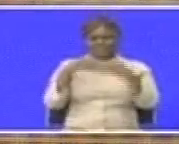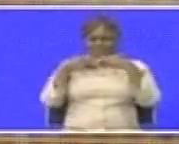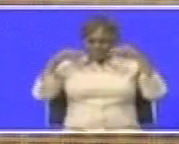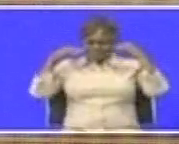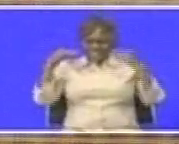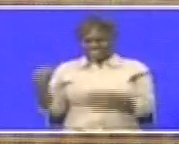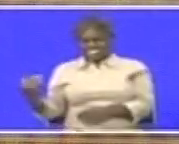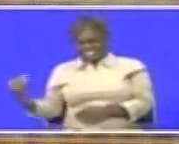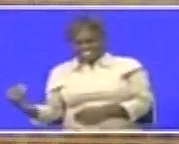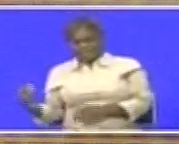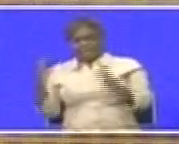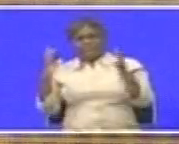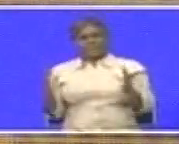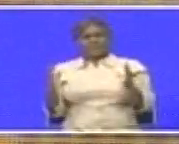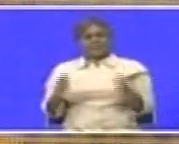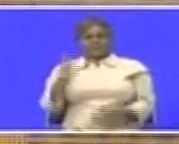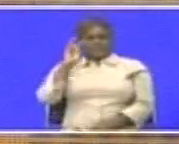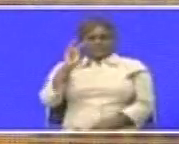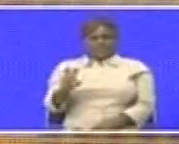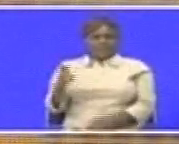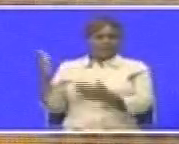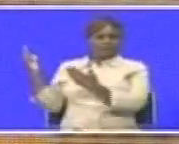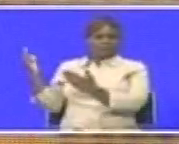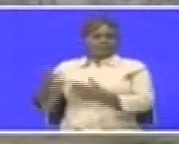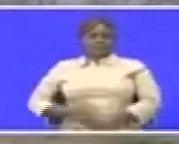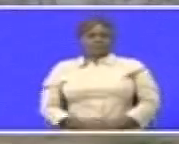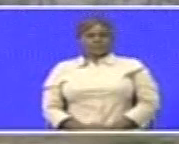za wanafunzi zilikuwa kubwa zaidi. Tazama.